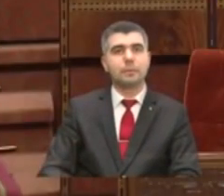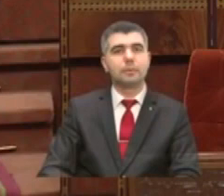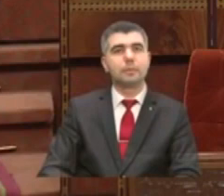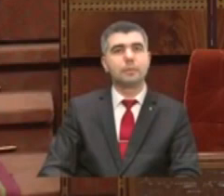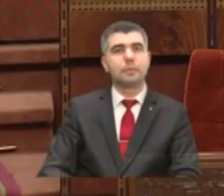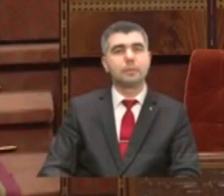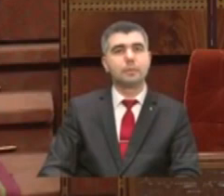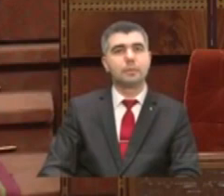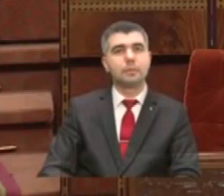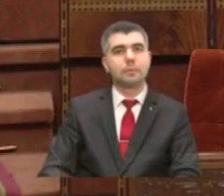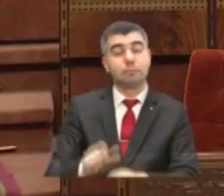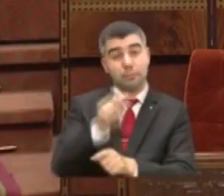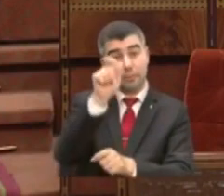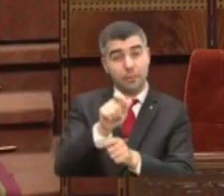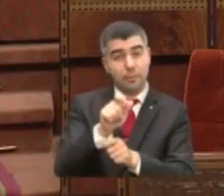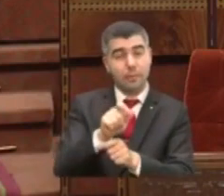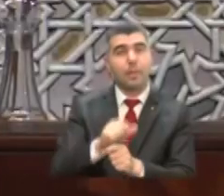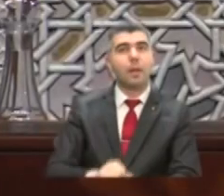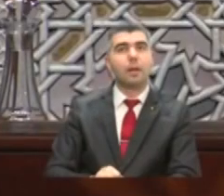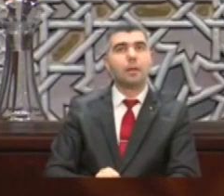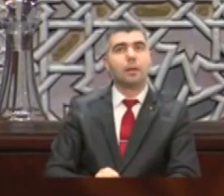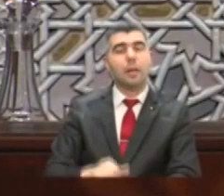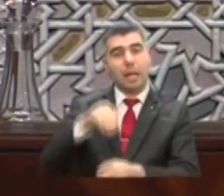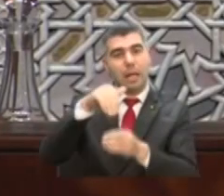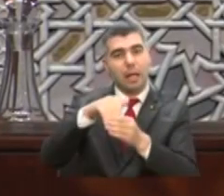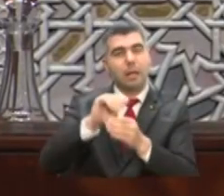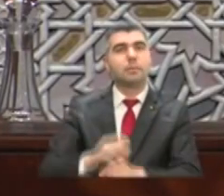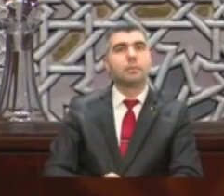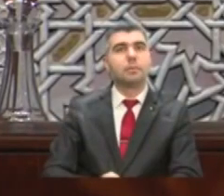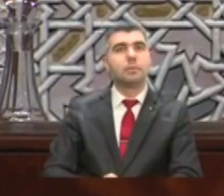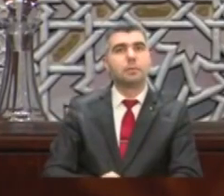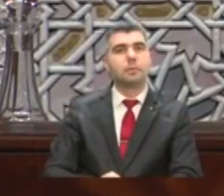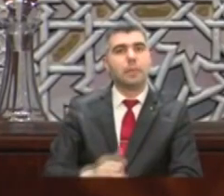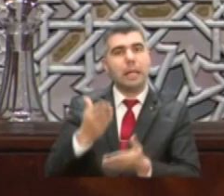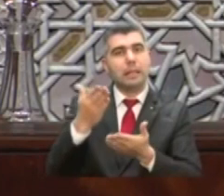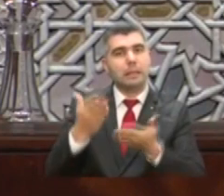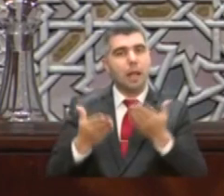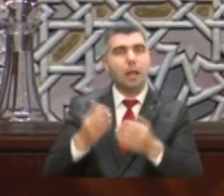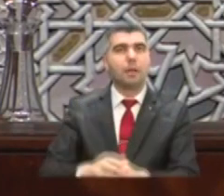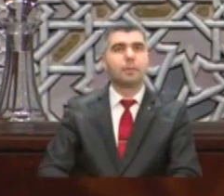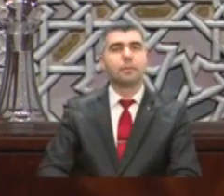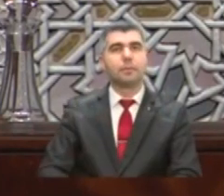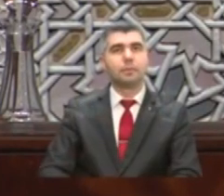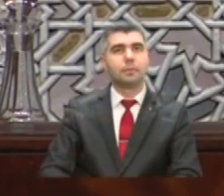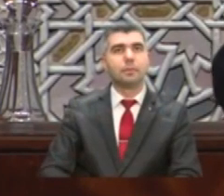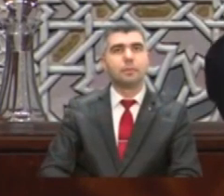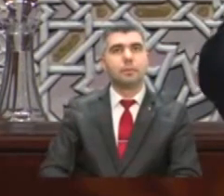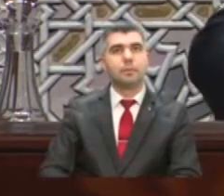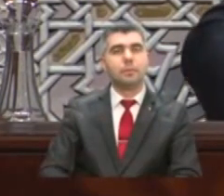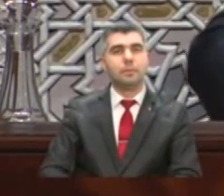الكلمة الآن للسيد نائب عمر عباسي باسم الفريق الاستقلالي للوحدة والتعادلية.